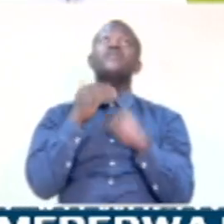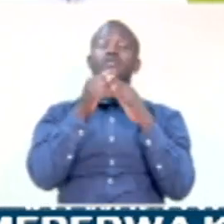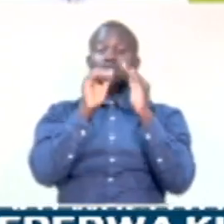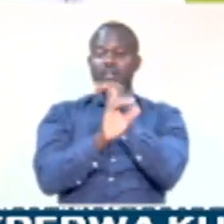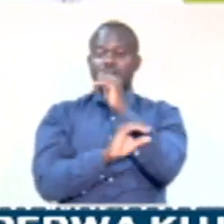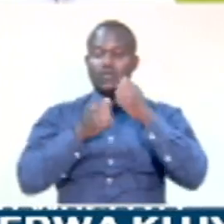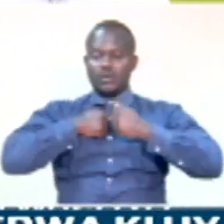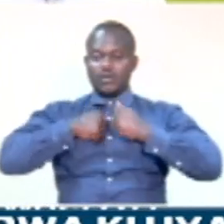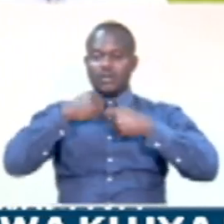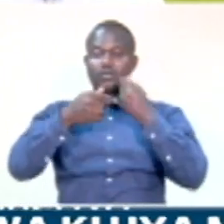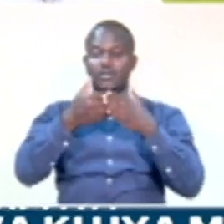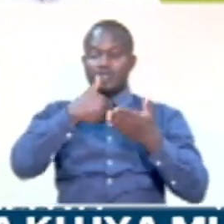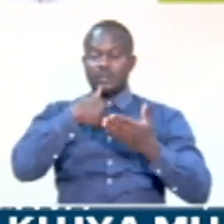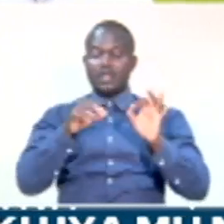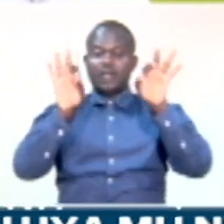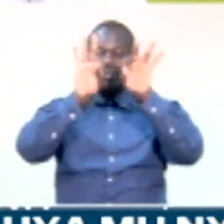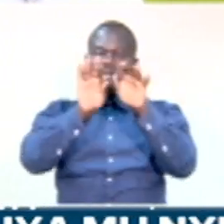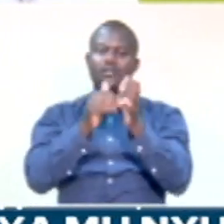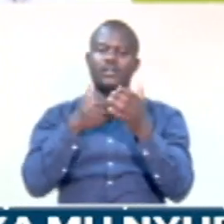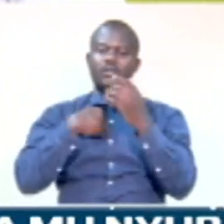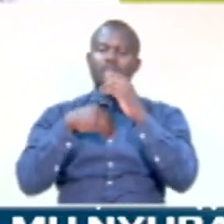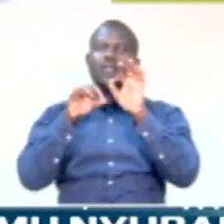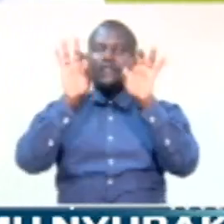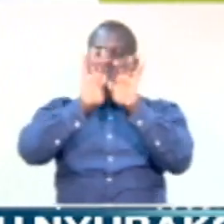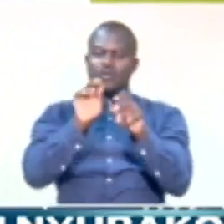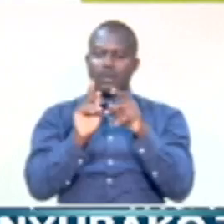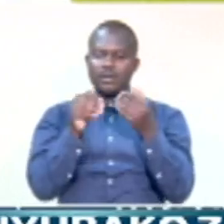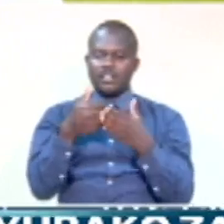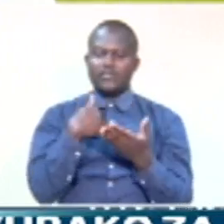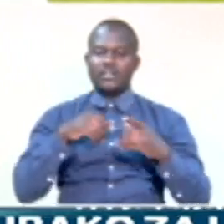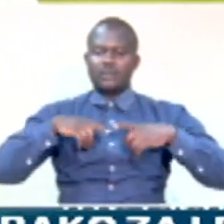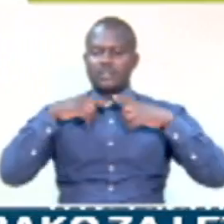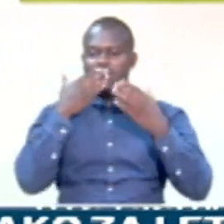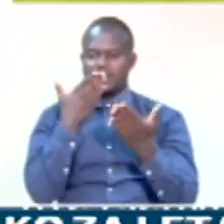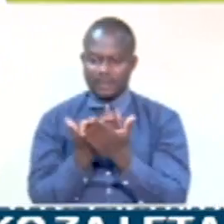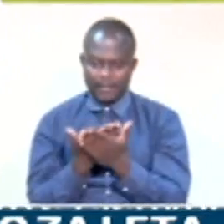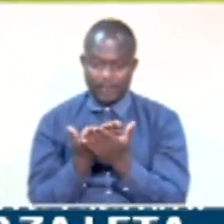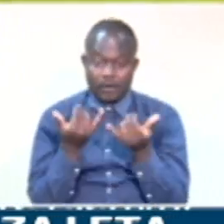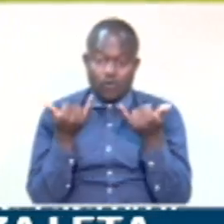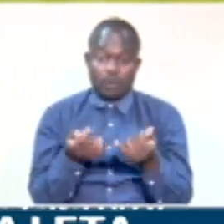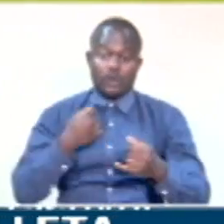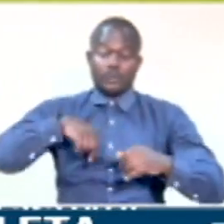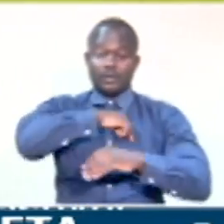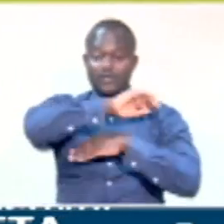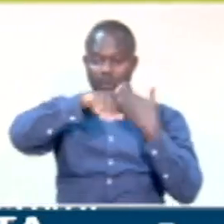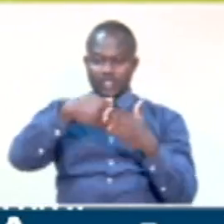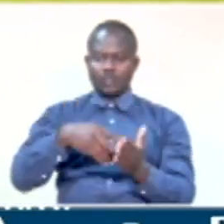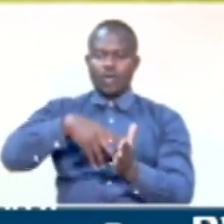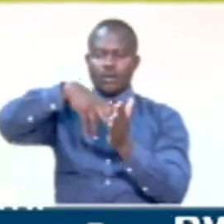Rwanda gikomeza kugira agaciro kandi kugira agaciro nuko umuturage agira imibereho myiza ubu twese rero